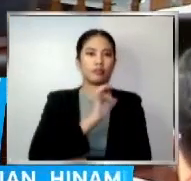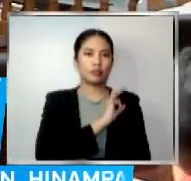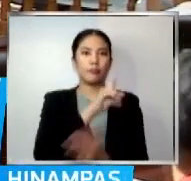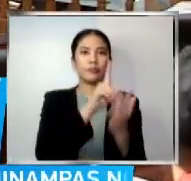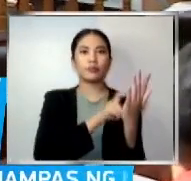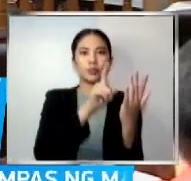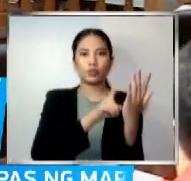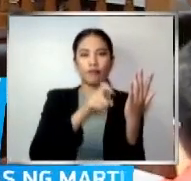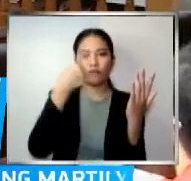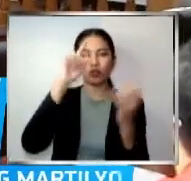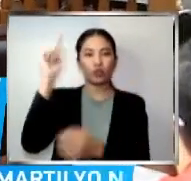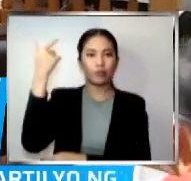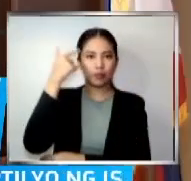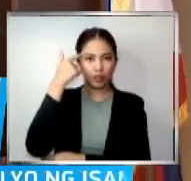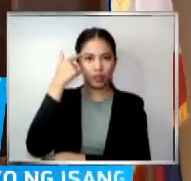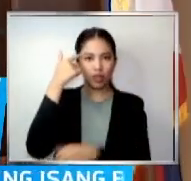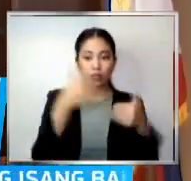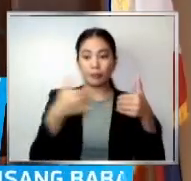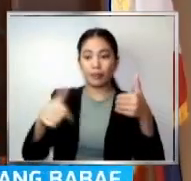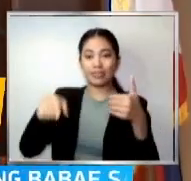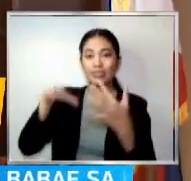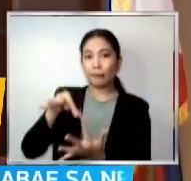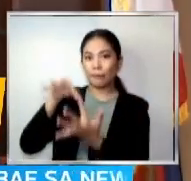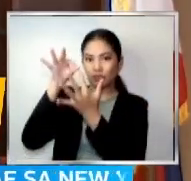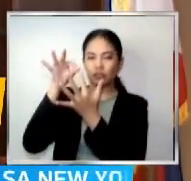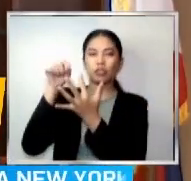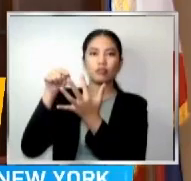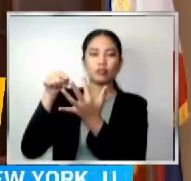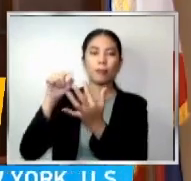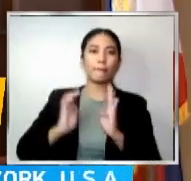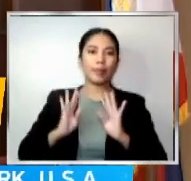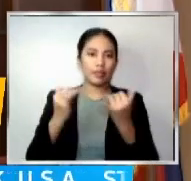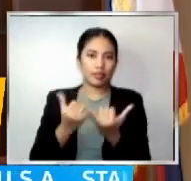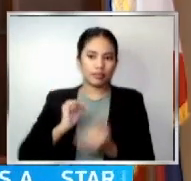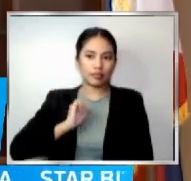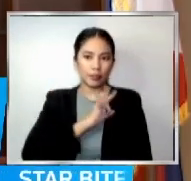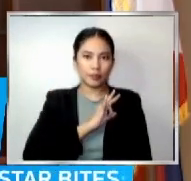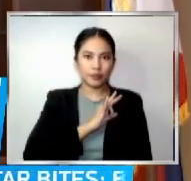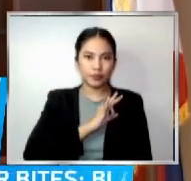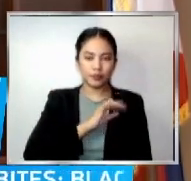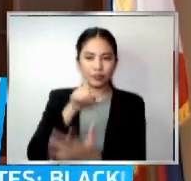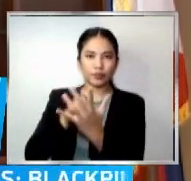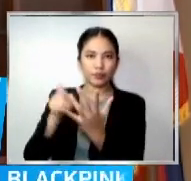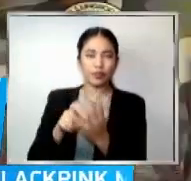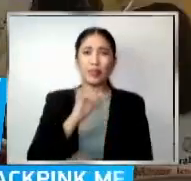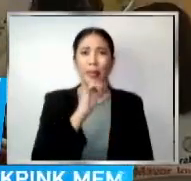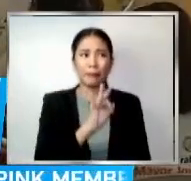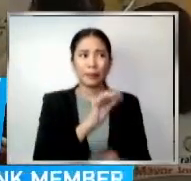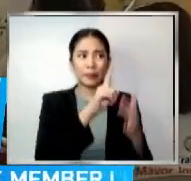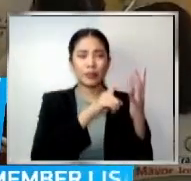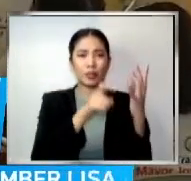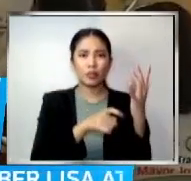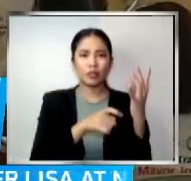special contact tracers sa mga barangay. Kung hindi tayo magko-contact trace, ay manghuhula lang tayo kung sino ang itetest natin.